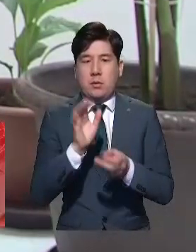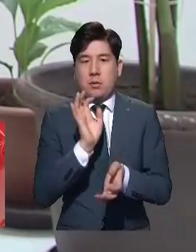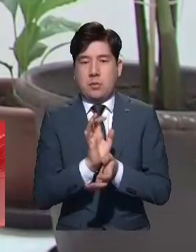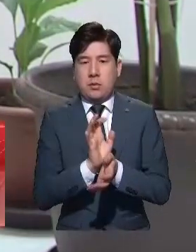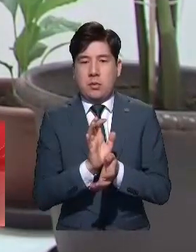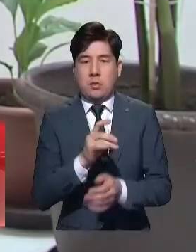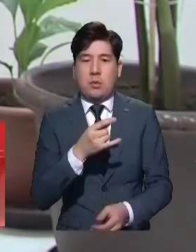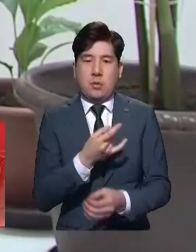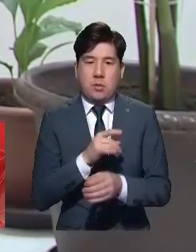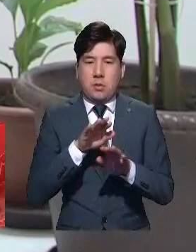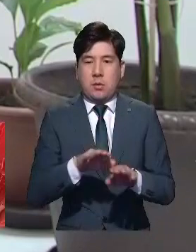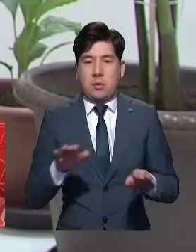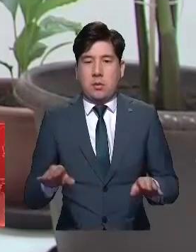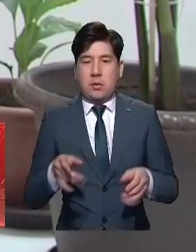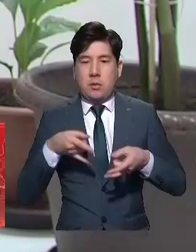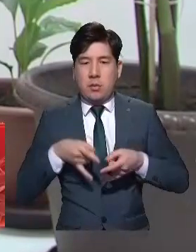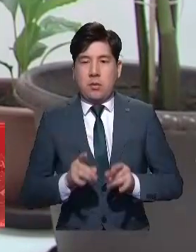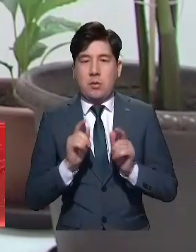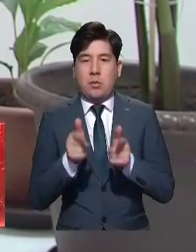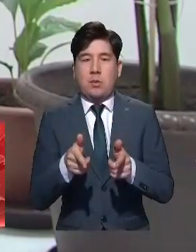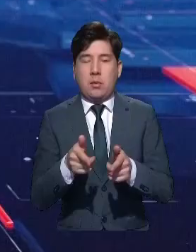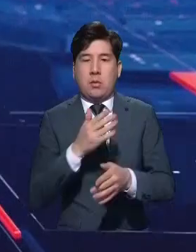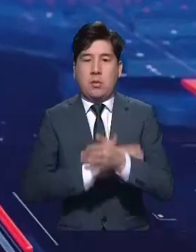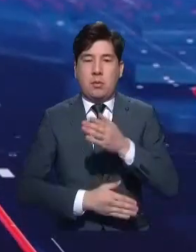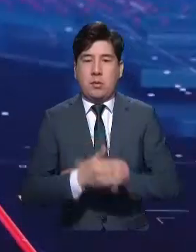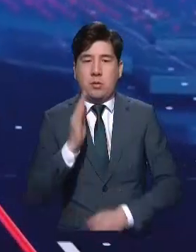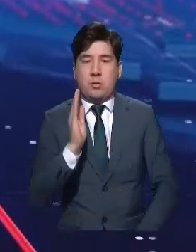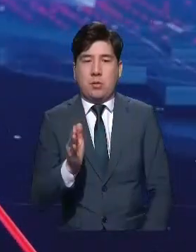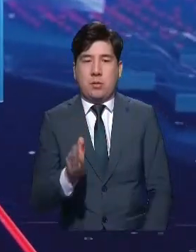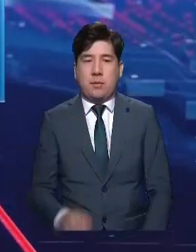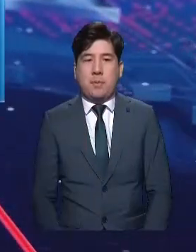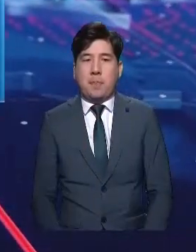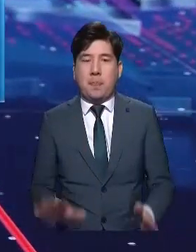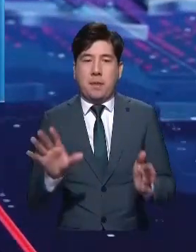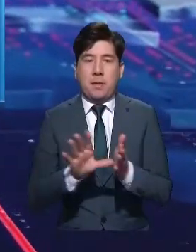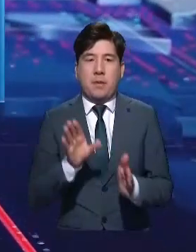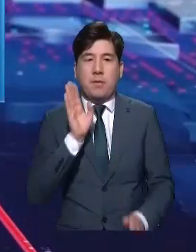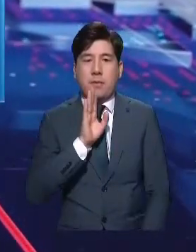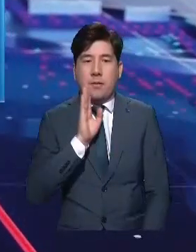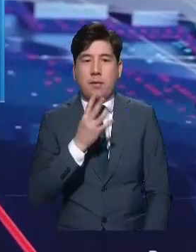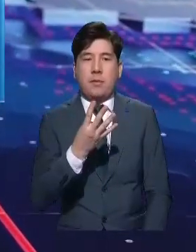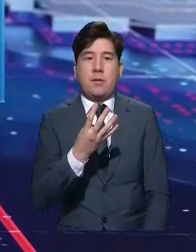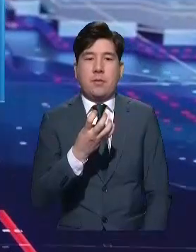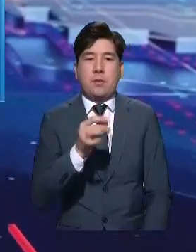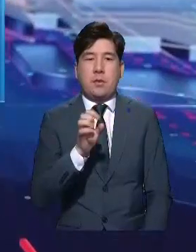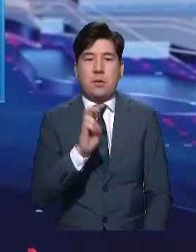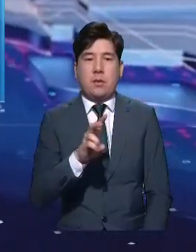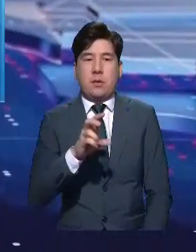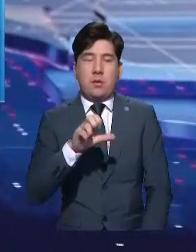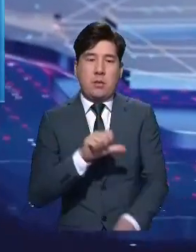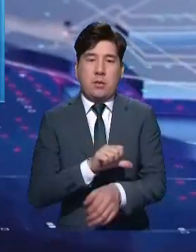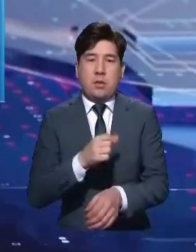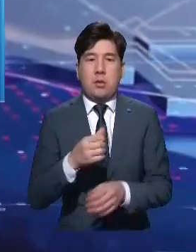бала туыла салысымен ол мүгедек бала болады. Энергетикалық сусының құрамында 400 граммдық кофеин бар. Бұл дегеніміз бір